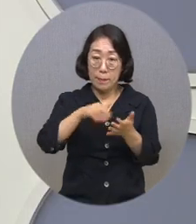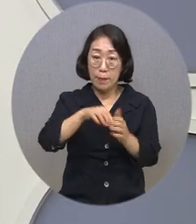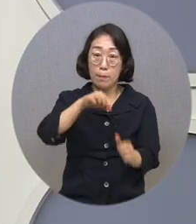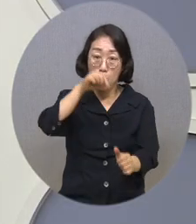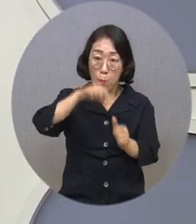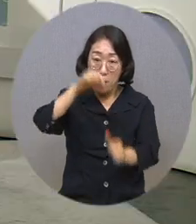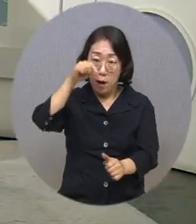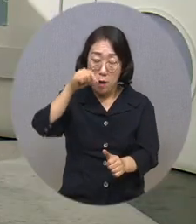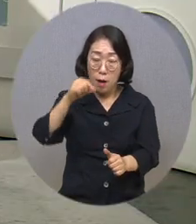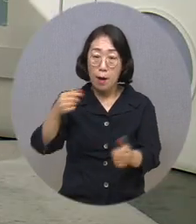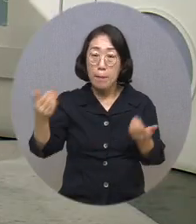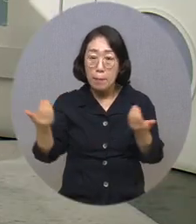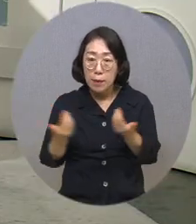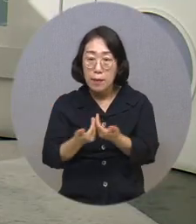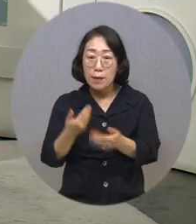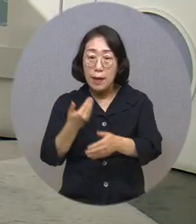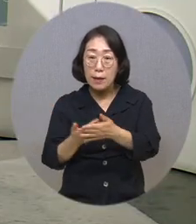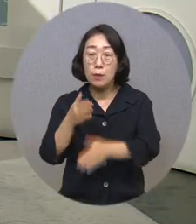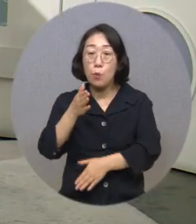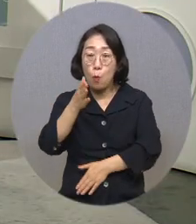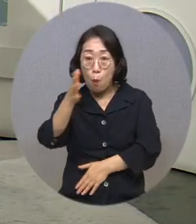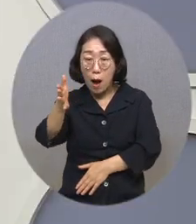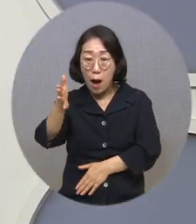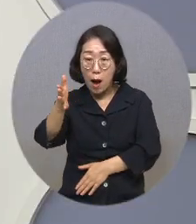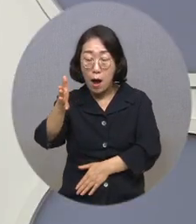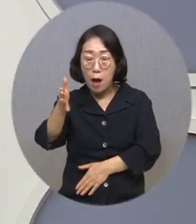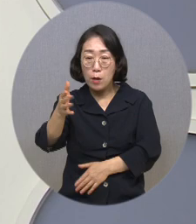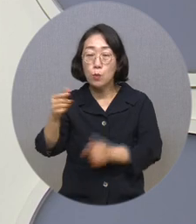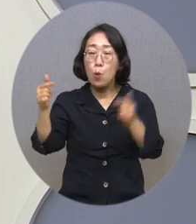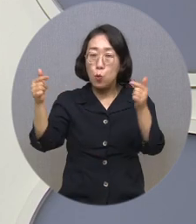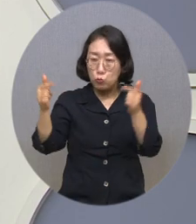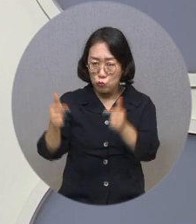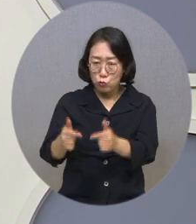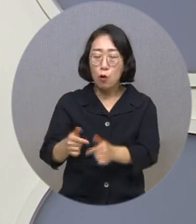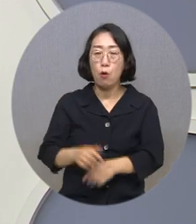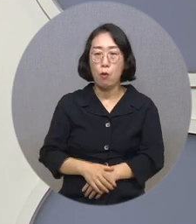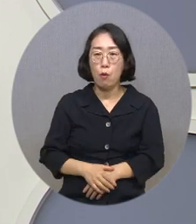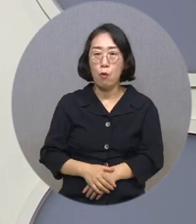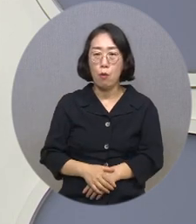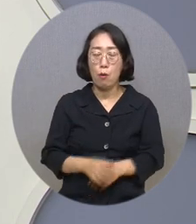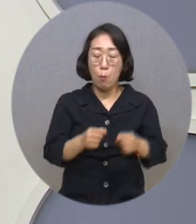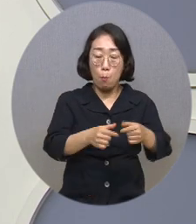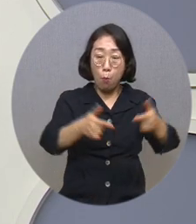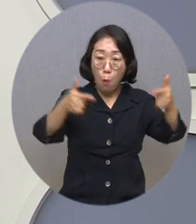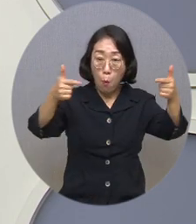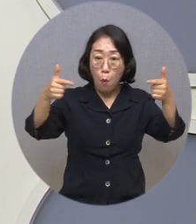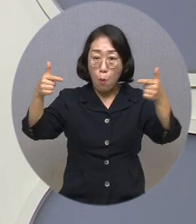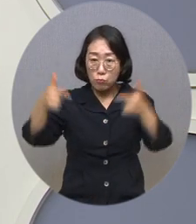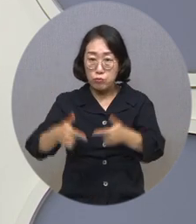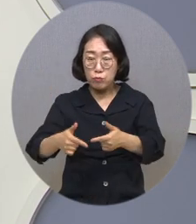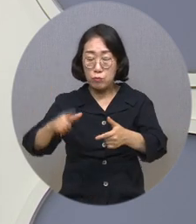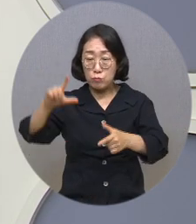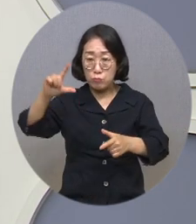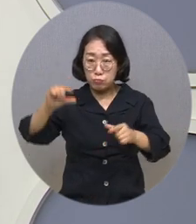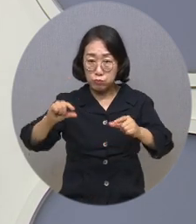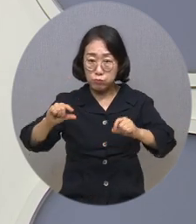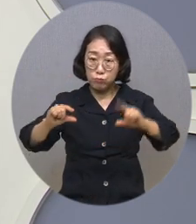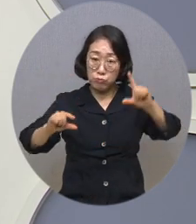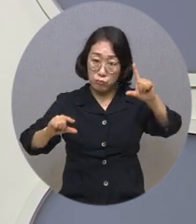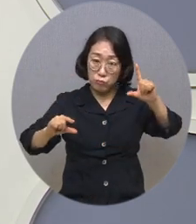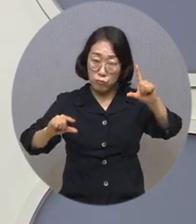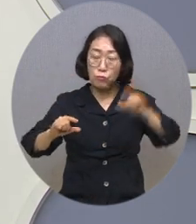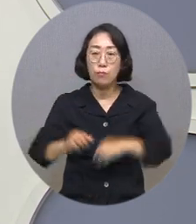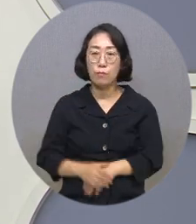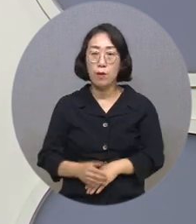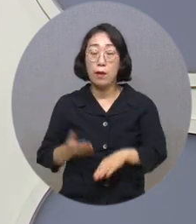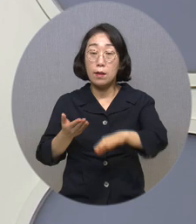상응한만큼 다른 과를 조금은 줄이겠다. 지금 안 되는 과들 굳이 잡고 있을 필요는 없거든요. 사실은 왜냐하면 지방 대학에서 더